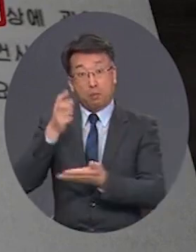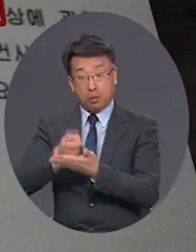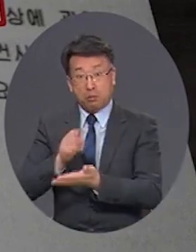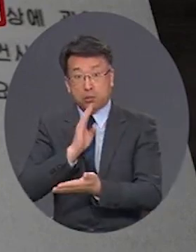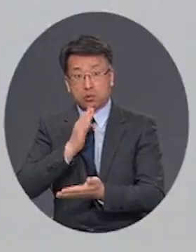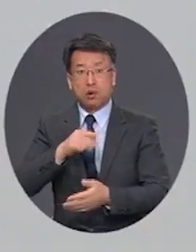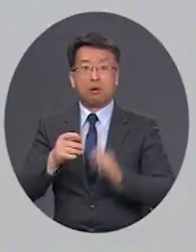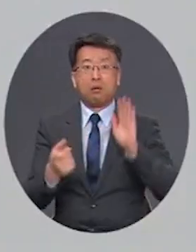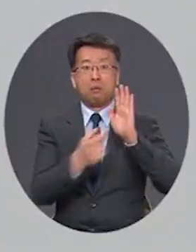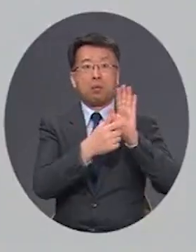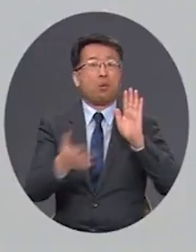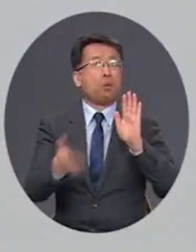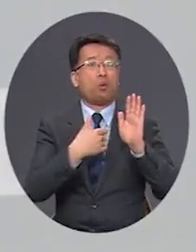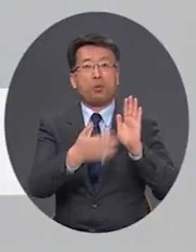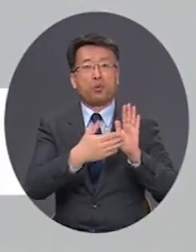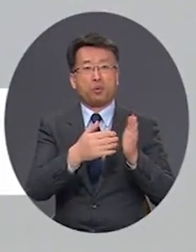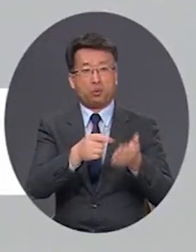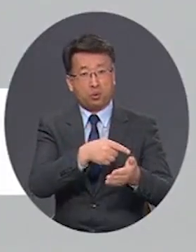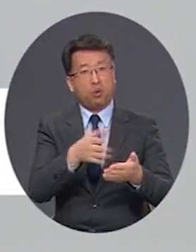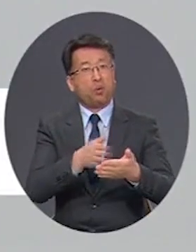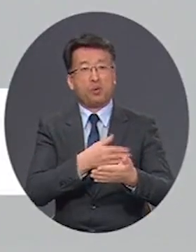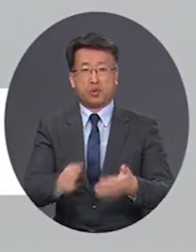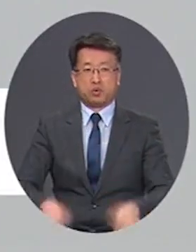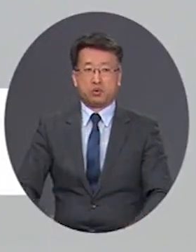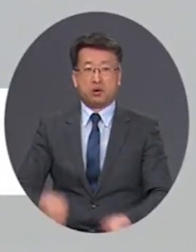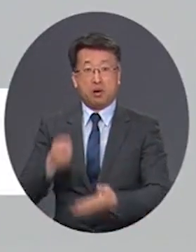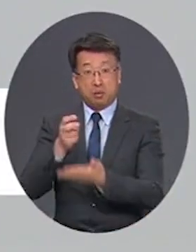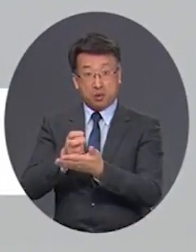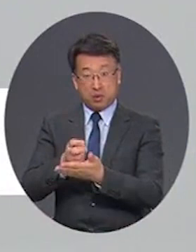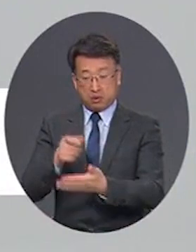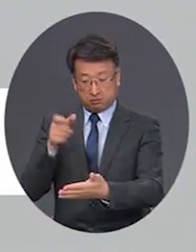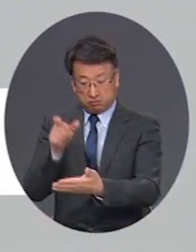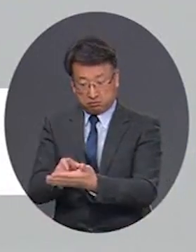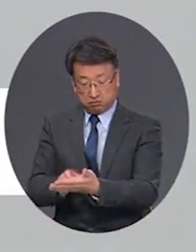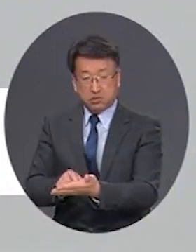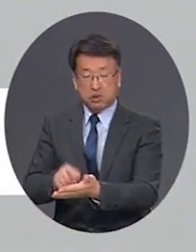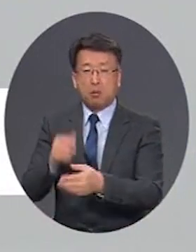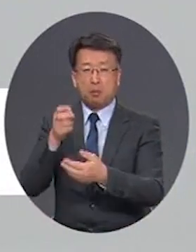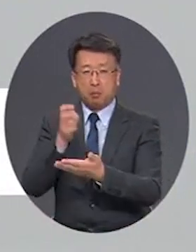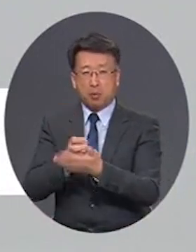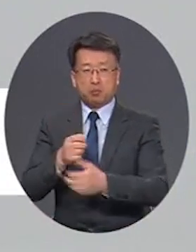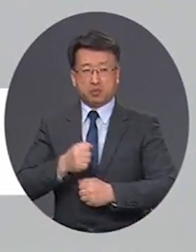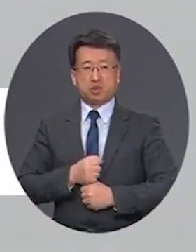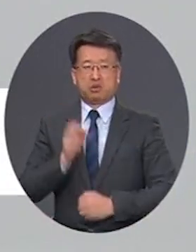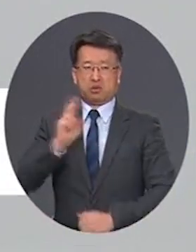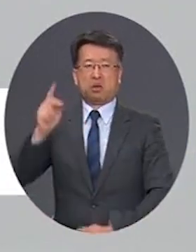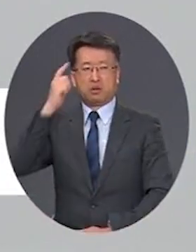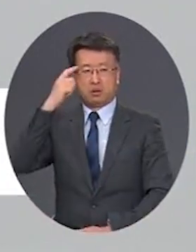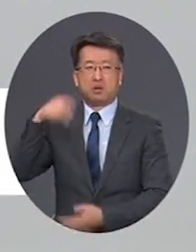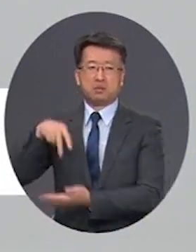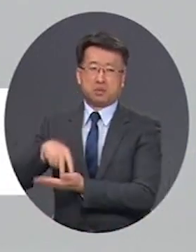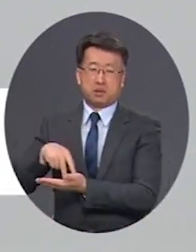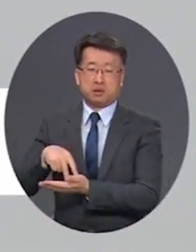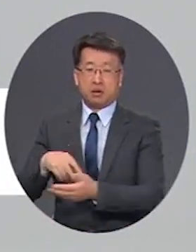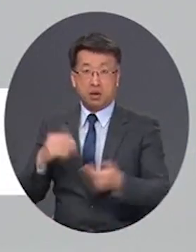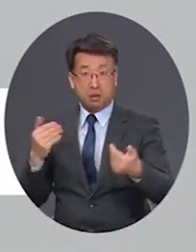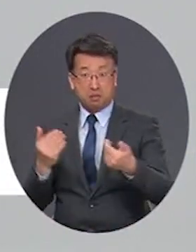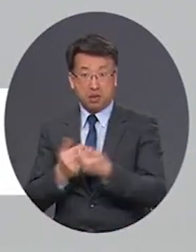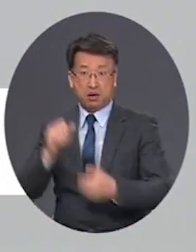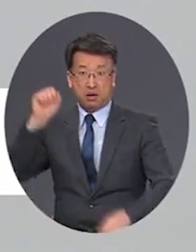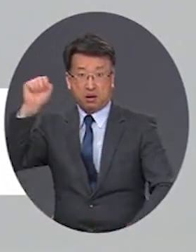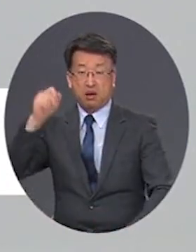않았습니다. 법이 정하고 있는 최소한의 그 법률 사항들을 지켜줘야 되지 않느냐. 저항을 할 때는